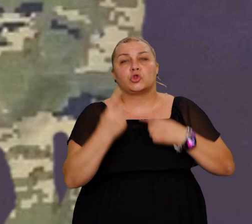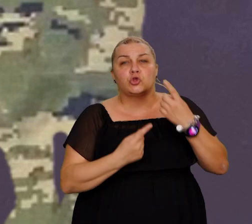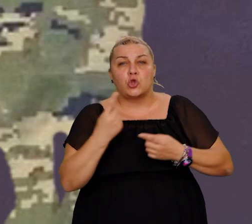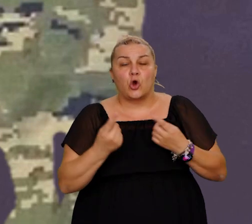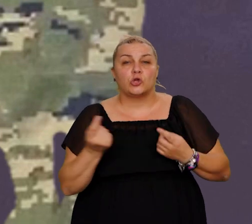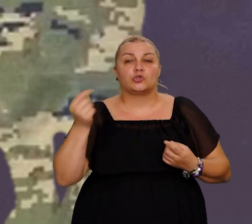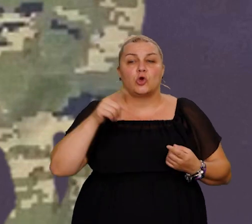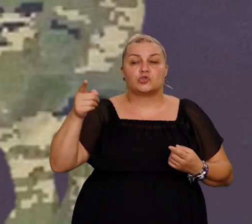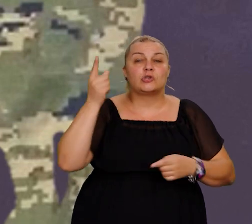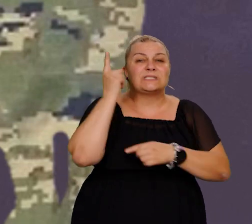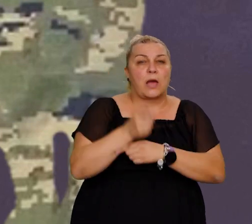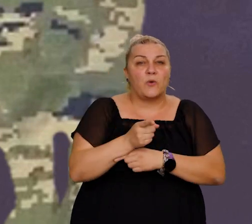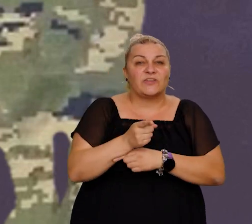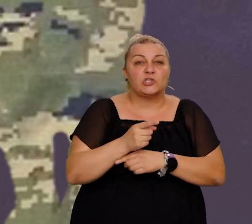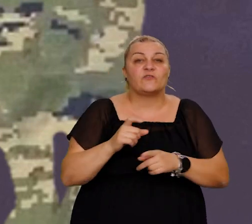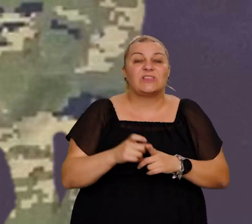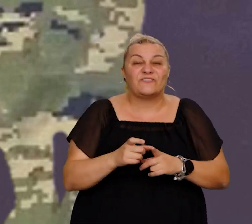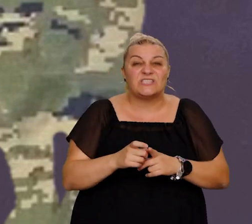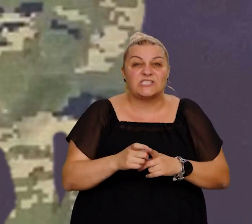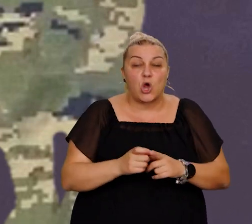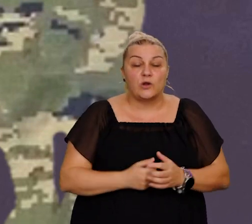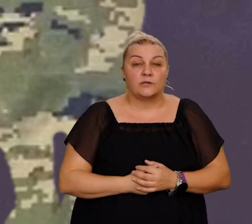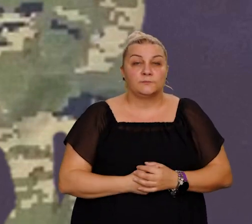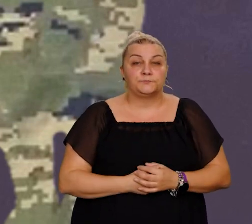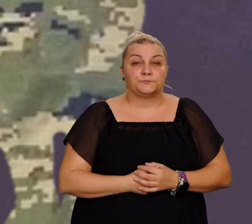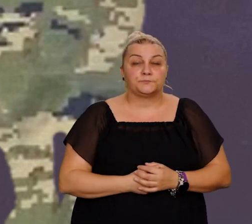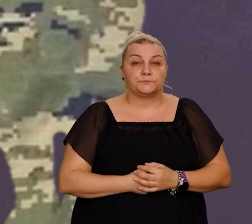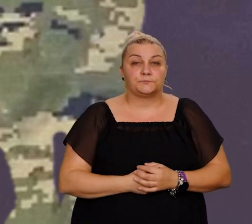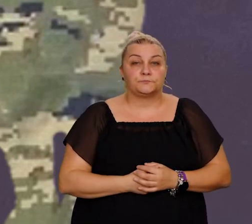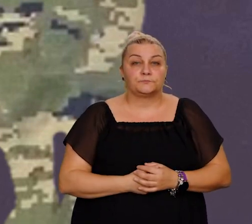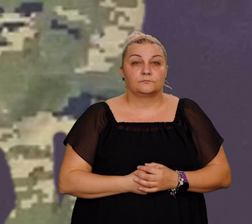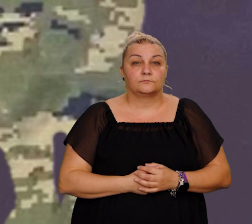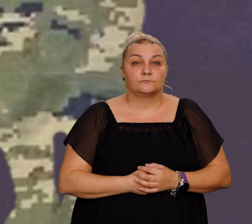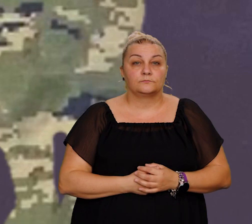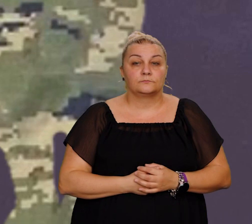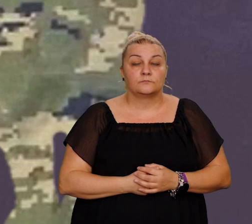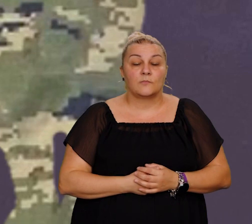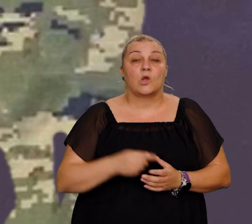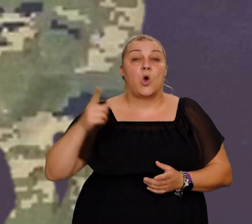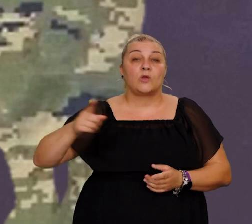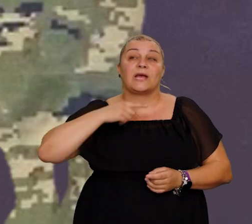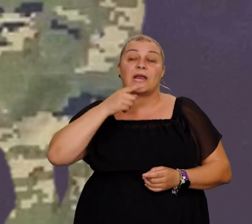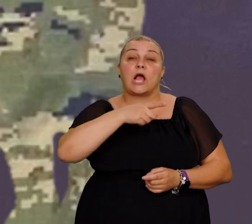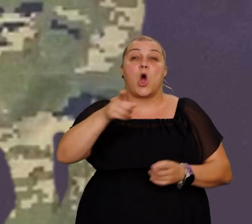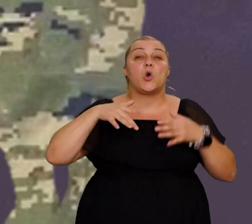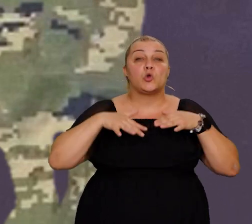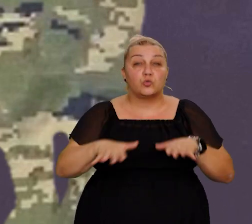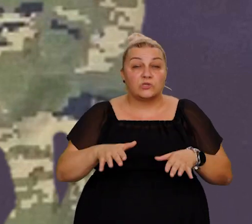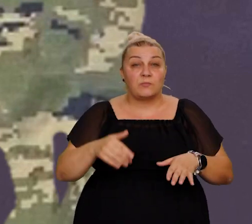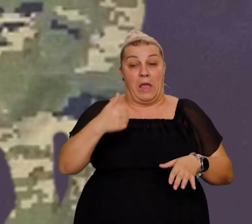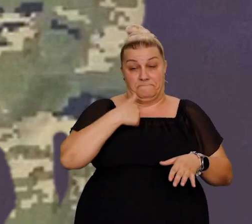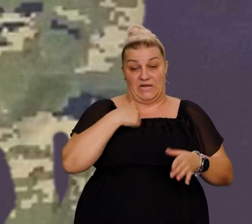događaj gdje je došao iz zapovjedništva diviziona, zapovjednik diviziona je došao i ljudima je rekao da mene